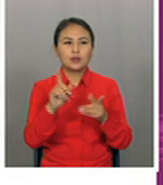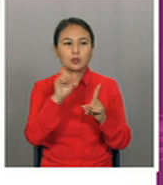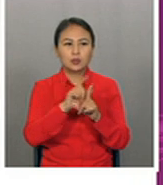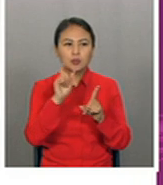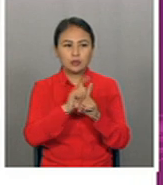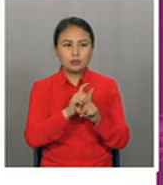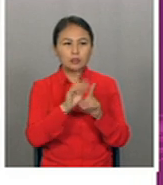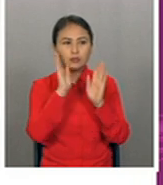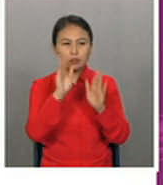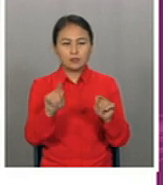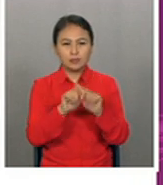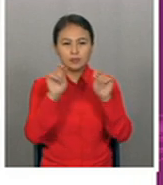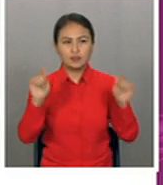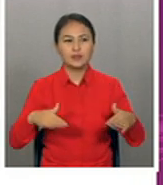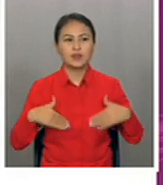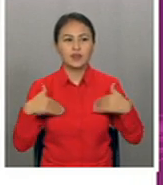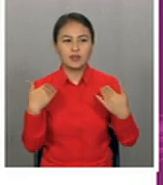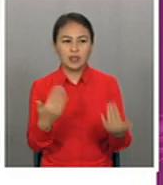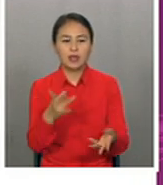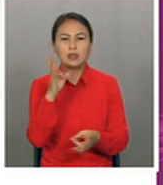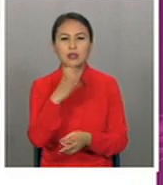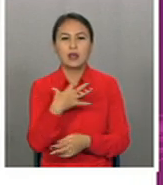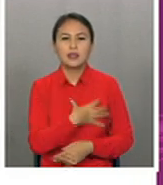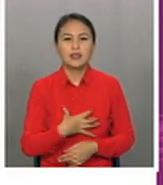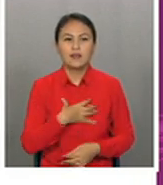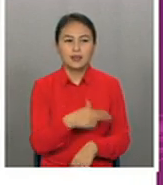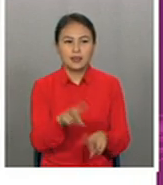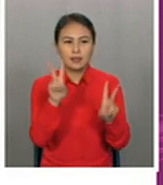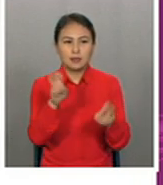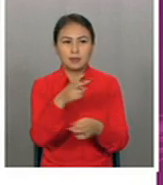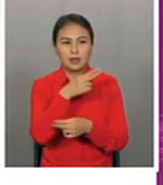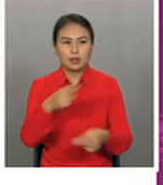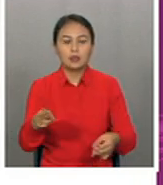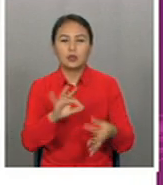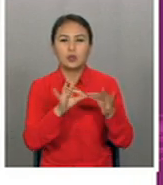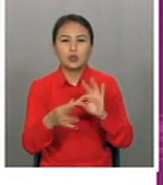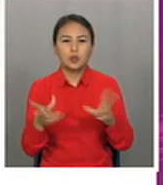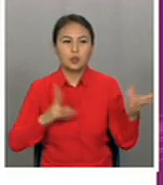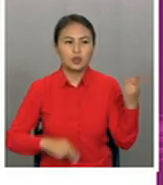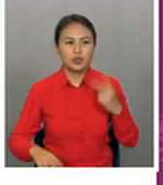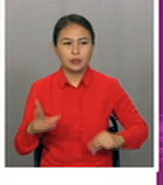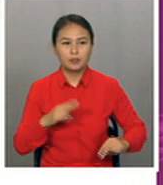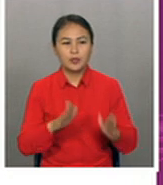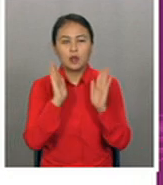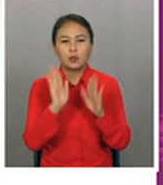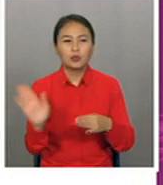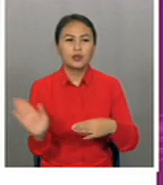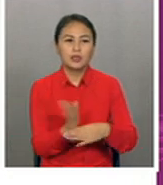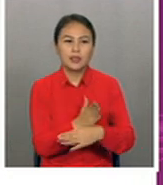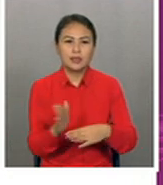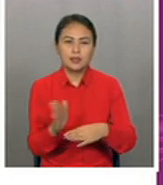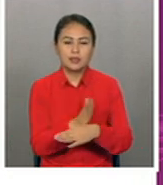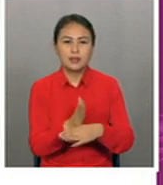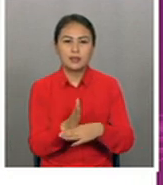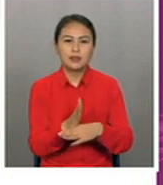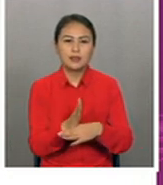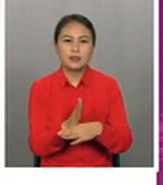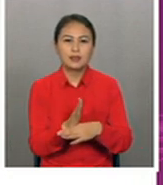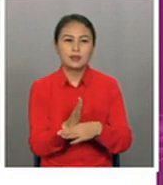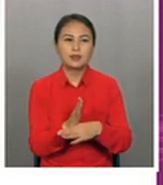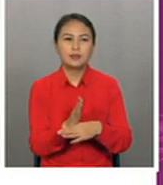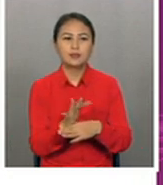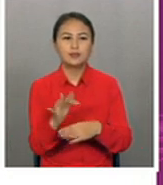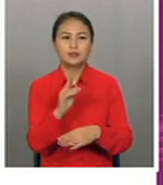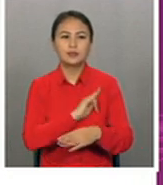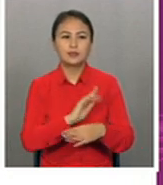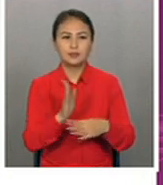слова. Вы будете создавать тексты по теме, предложенной учителем. А еще вы поработаете